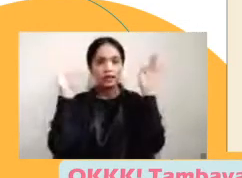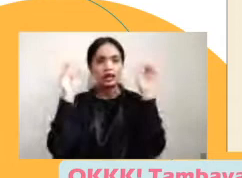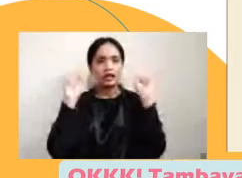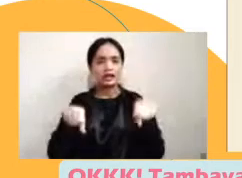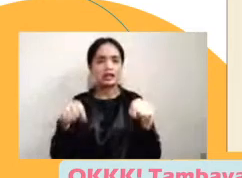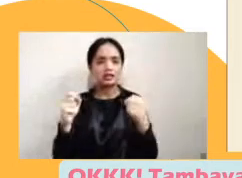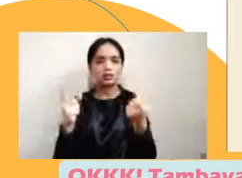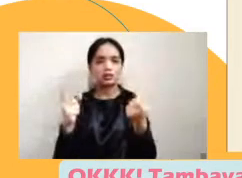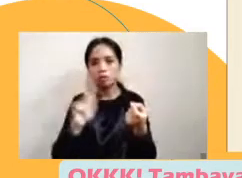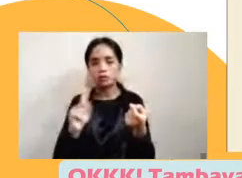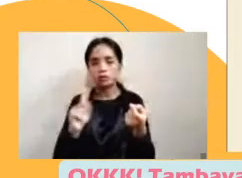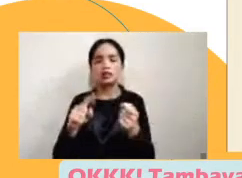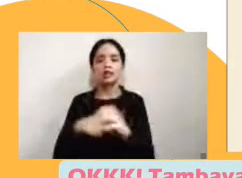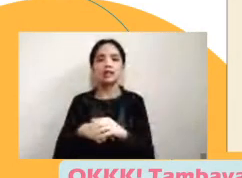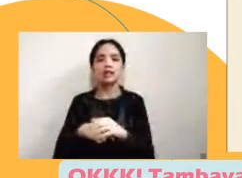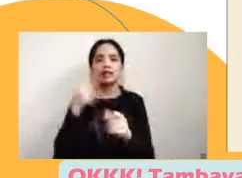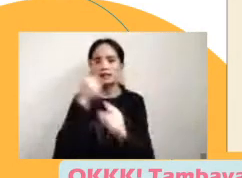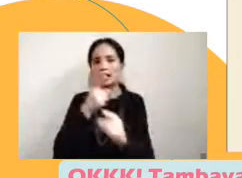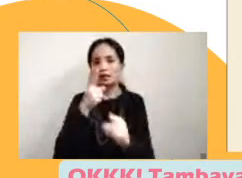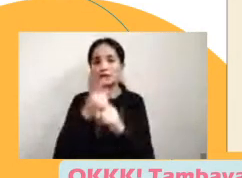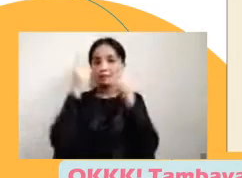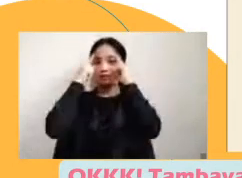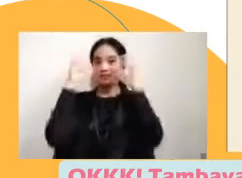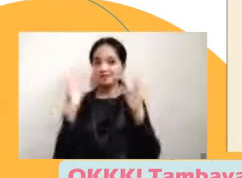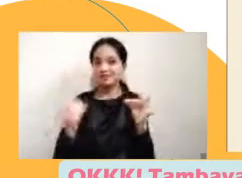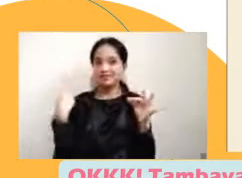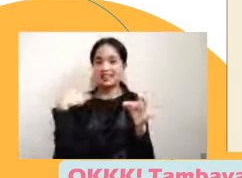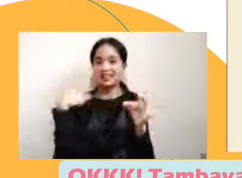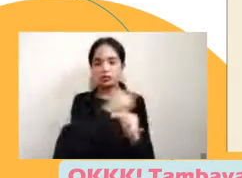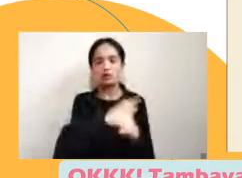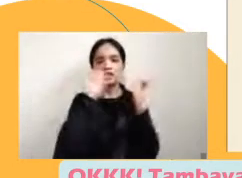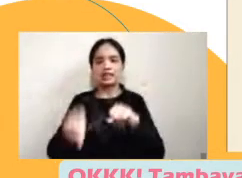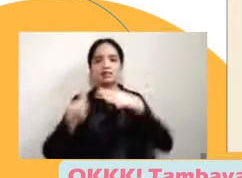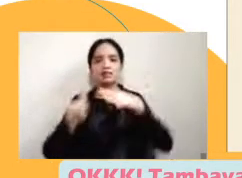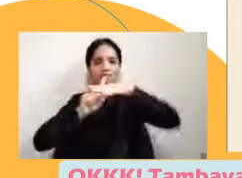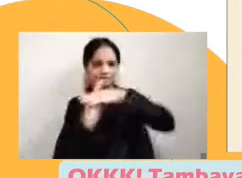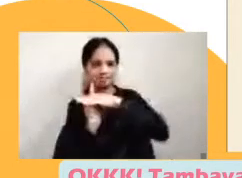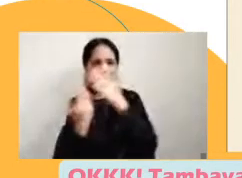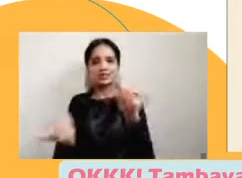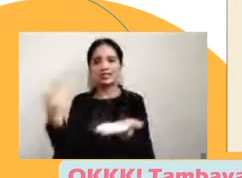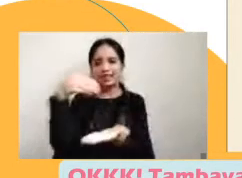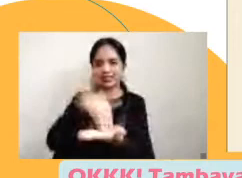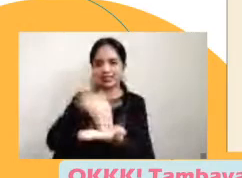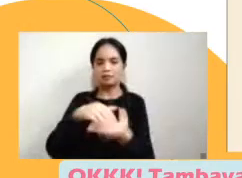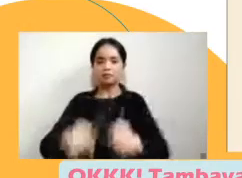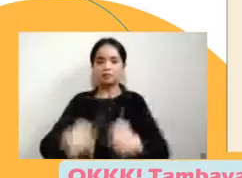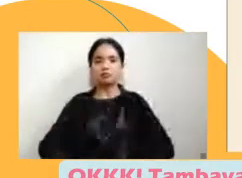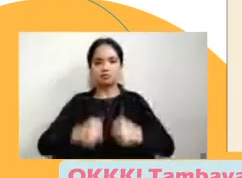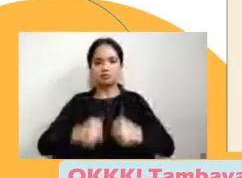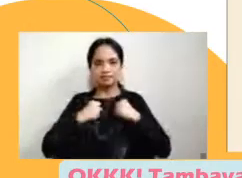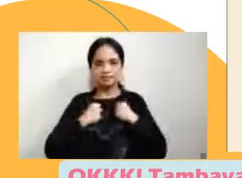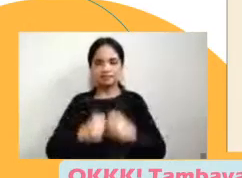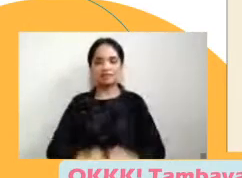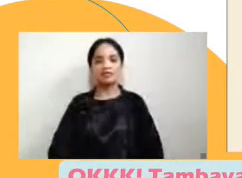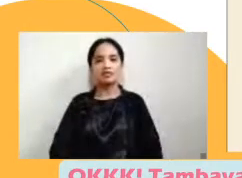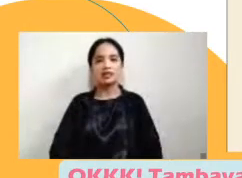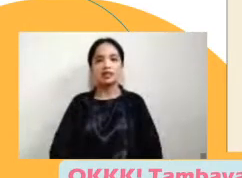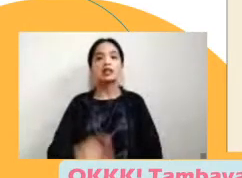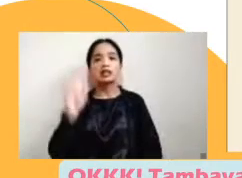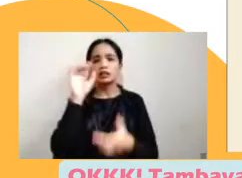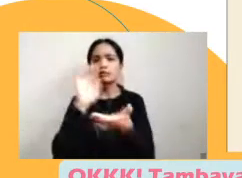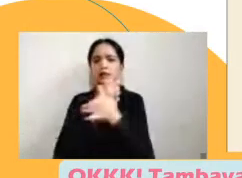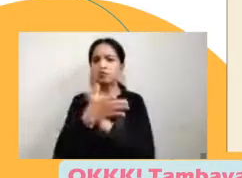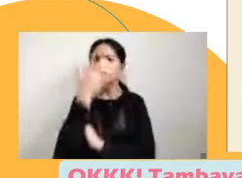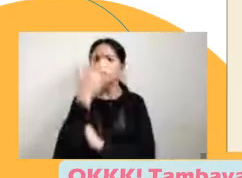ng mga tamang desisyon nang tayo ay makapagsimulang bumangon. Diba? Ayan. So maging matalino tayo,